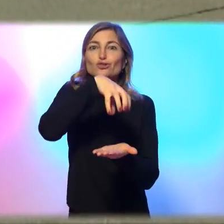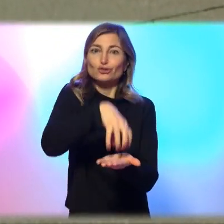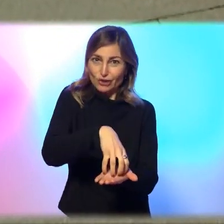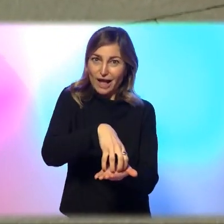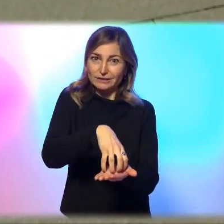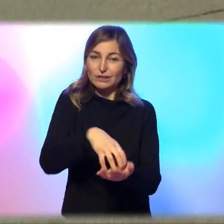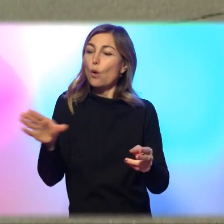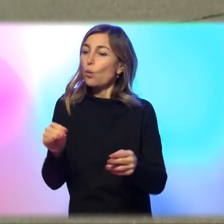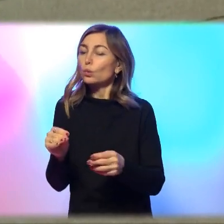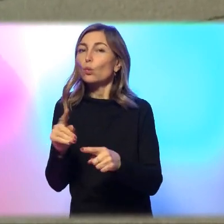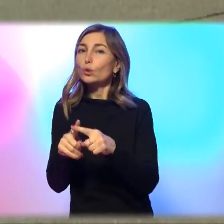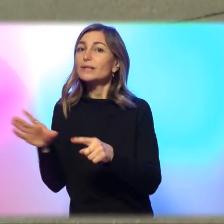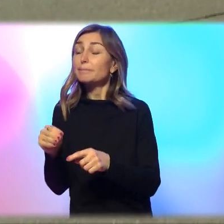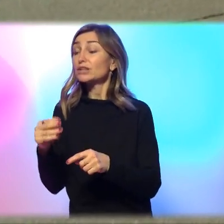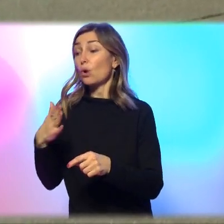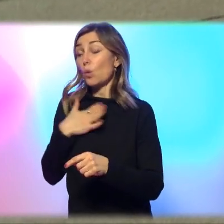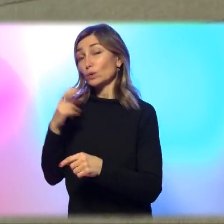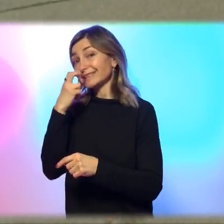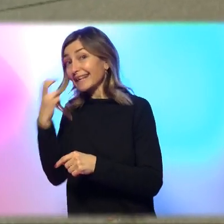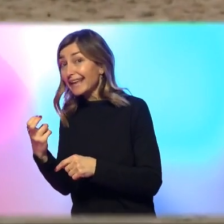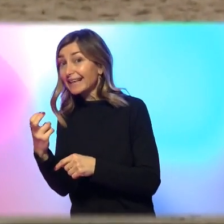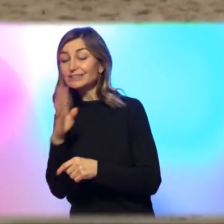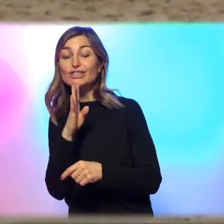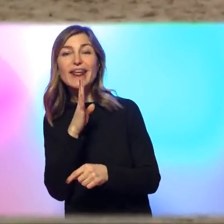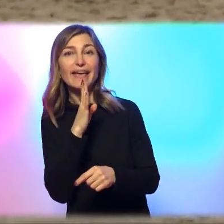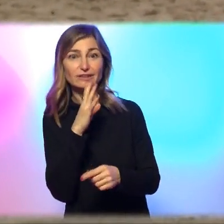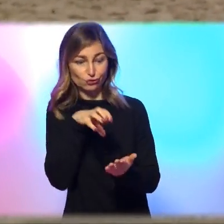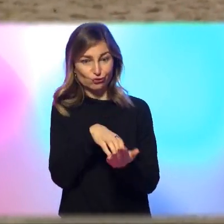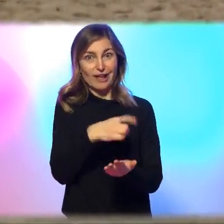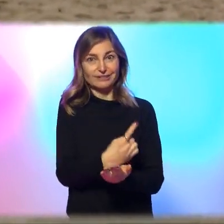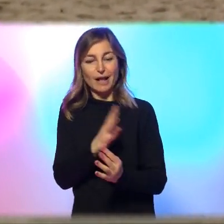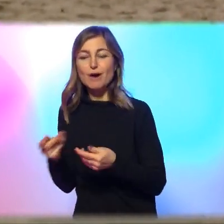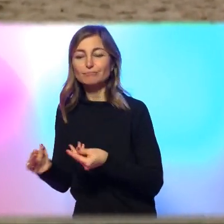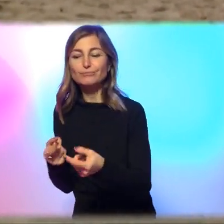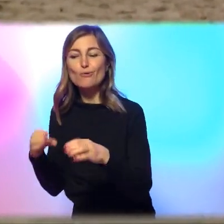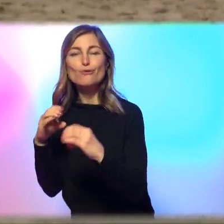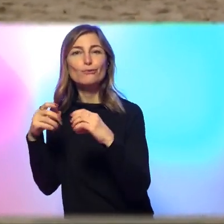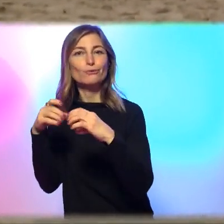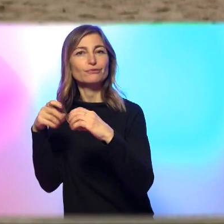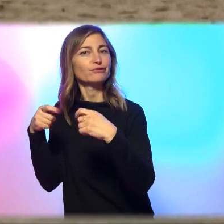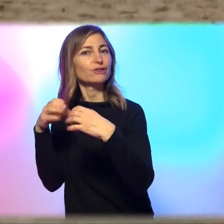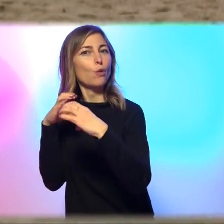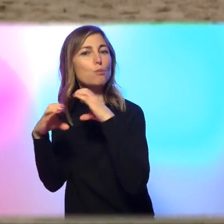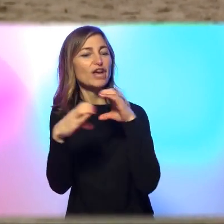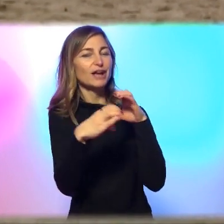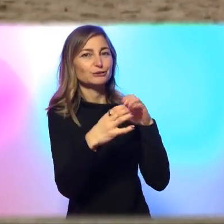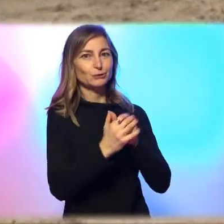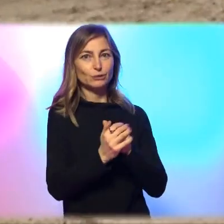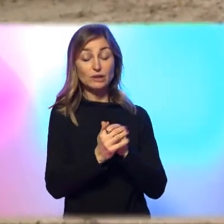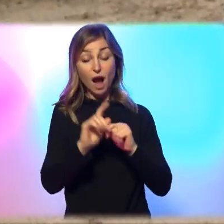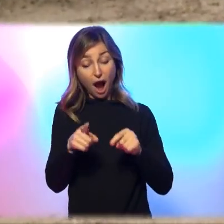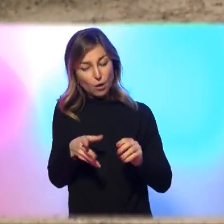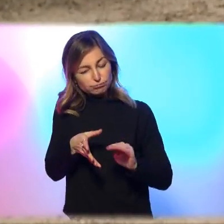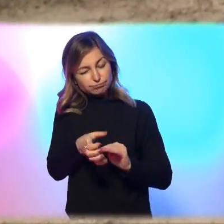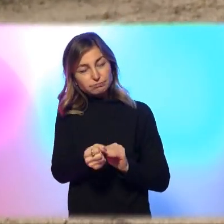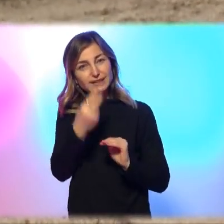können wir sehen, wie unsere Stadt mit uns und mit unseren Gästen die ganze Zeit redet. Und hier kann man